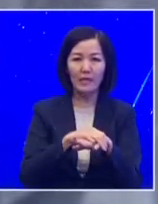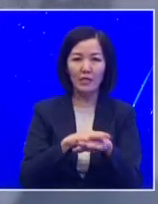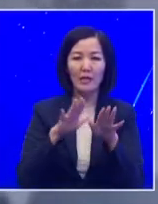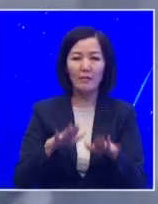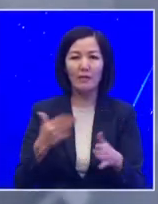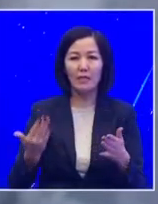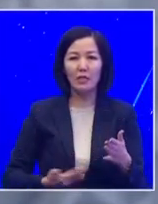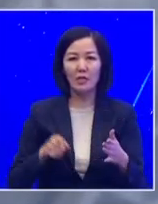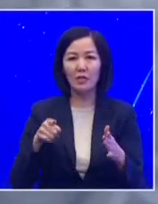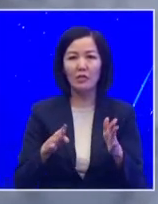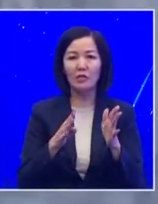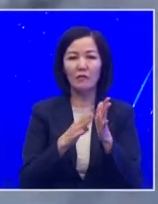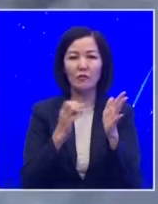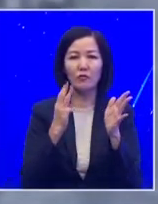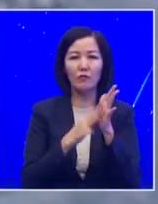местный житель